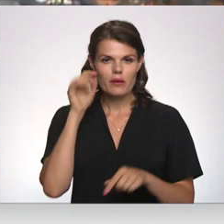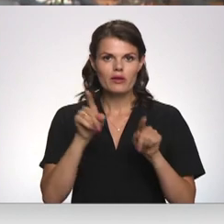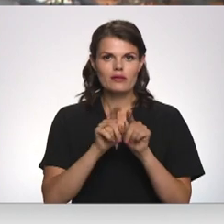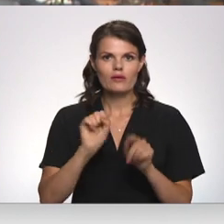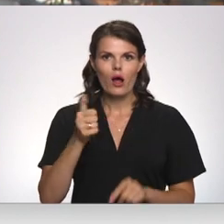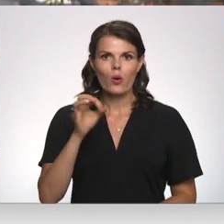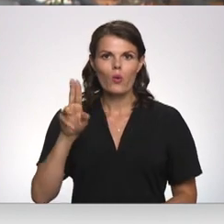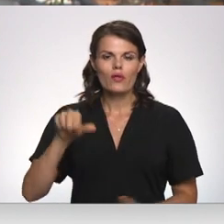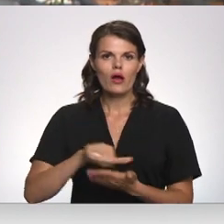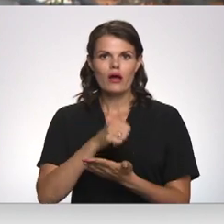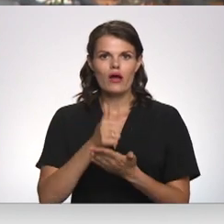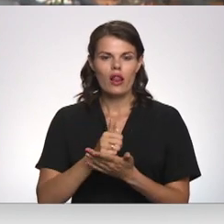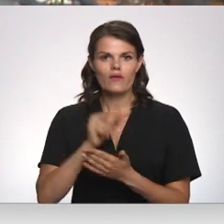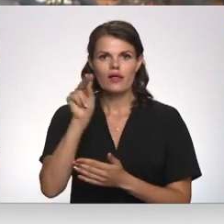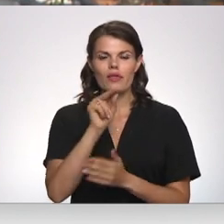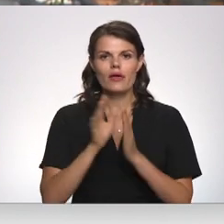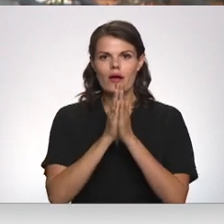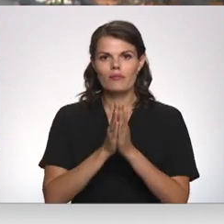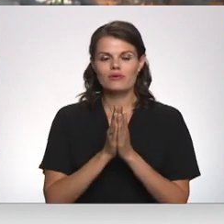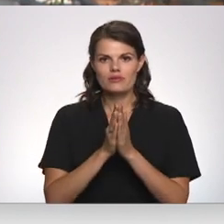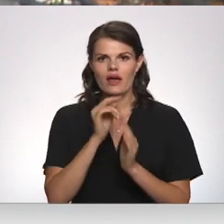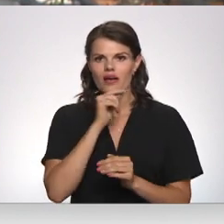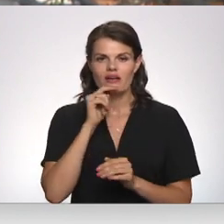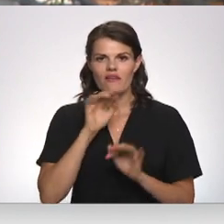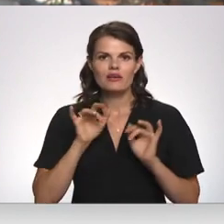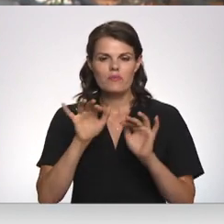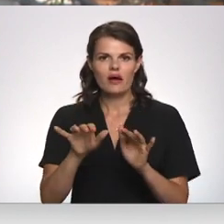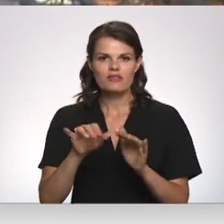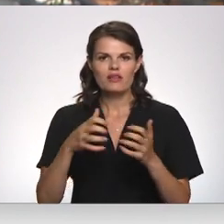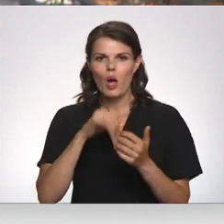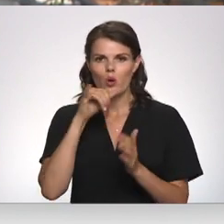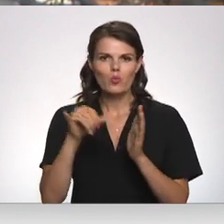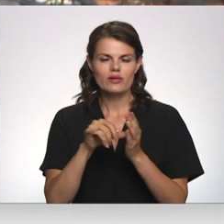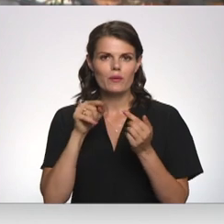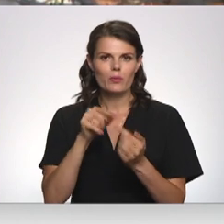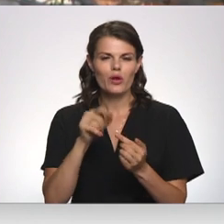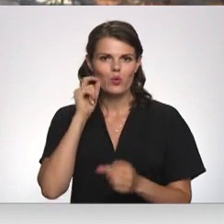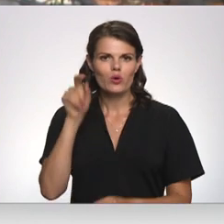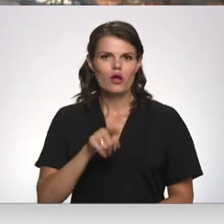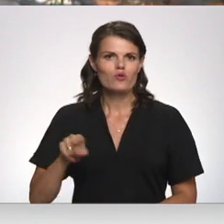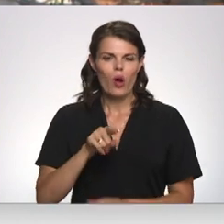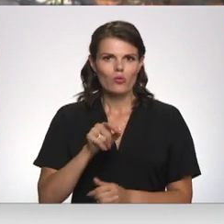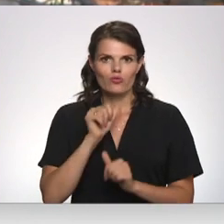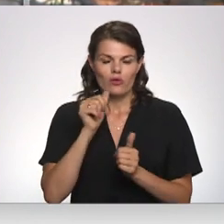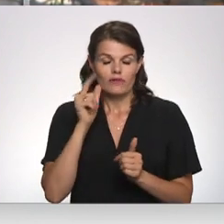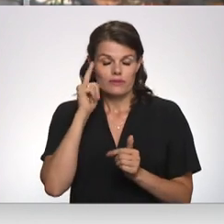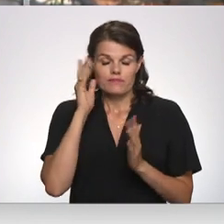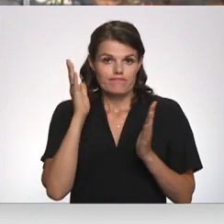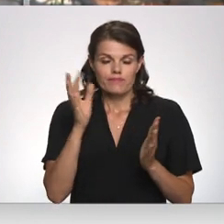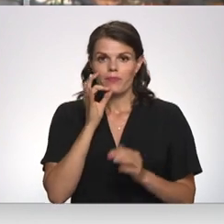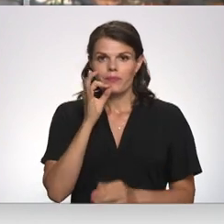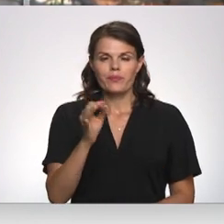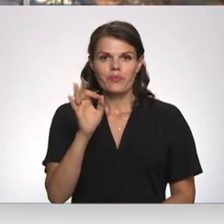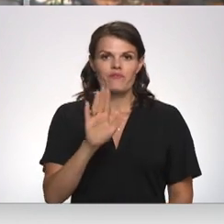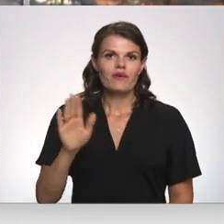Aglonas galvenajā misē. Krievijas pastrādātie kara noziegumi pret Ukraiņu tautu nav prātam aptverami, tā paudas valsts prezidents esot